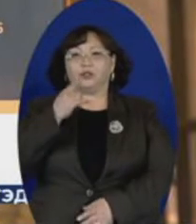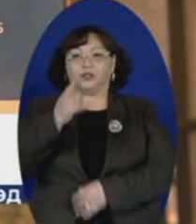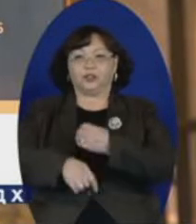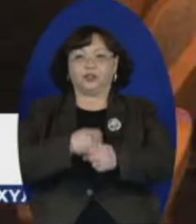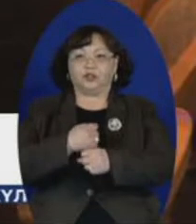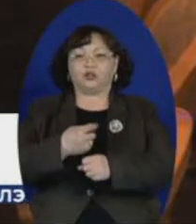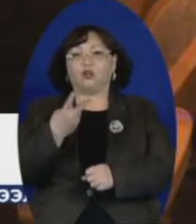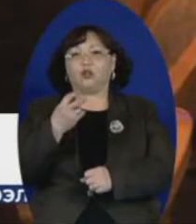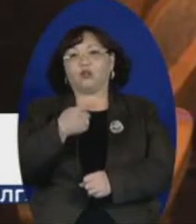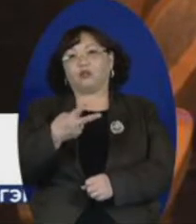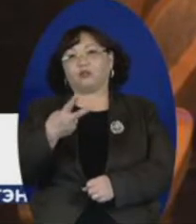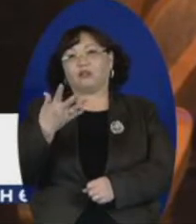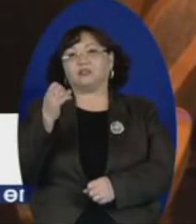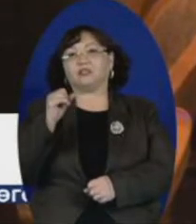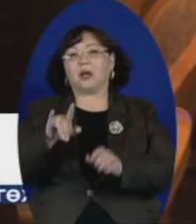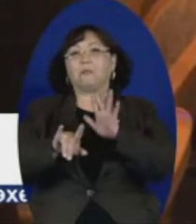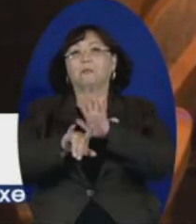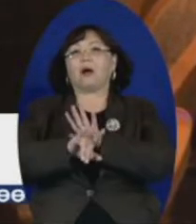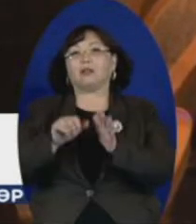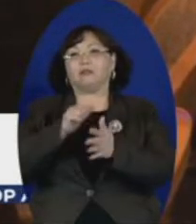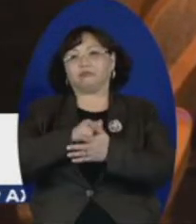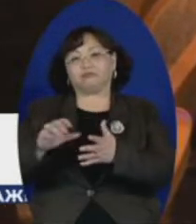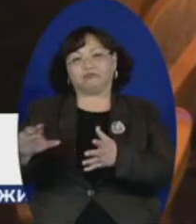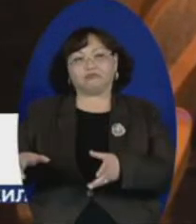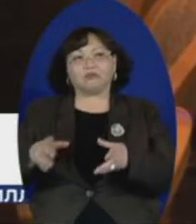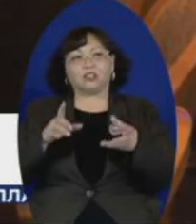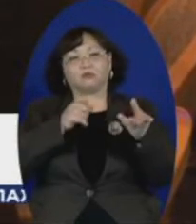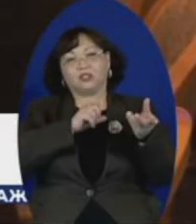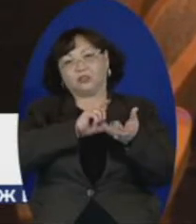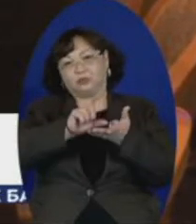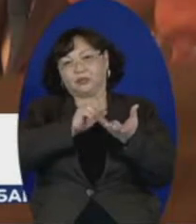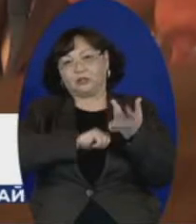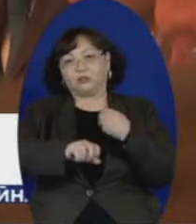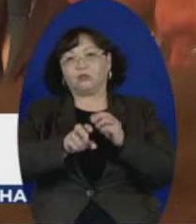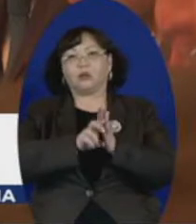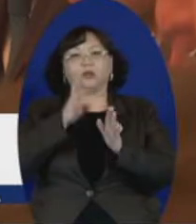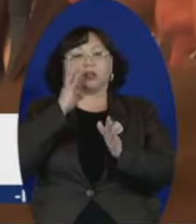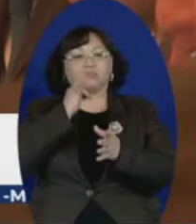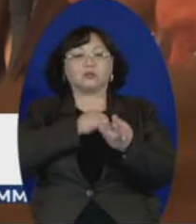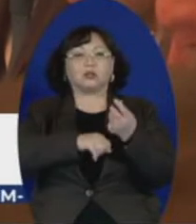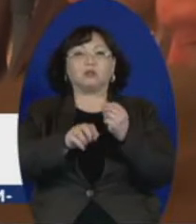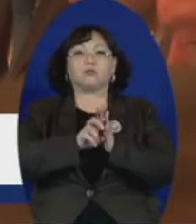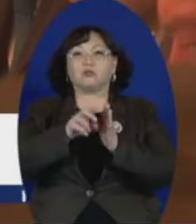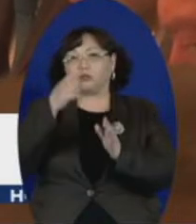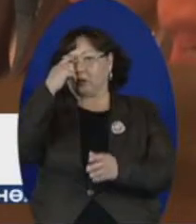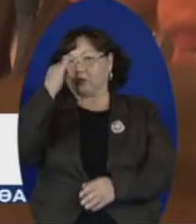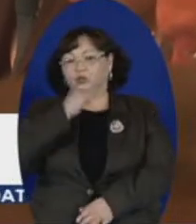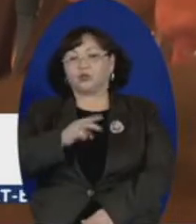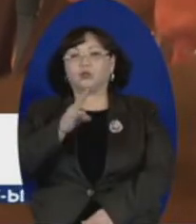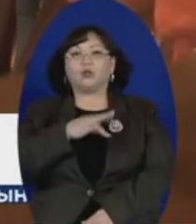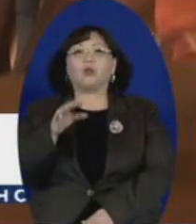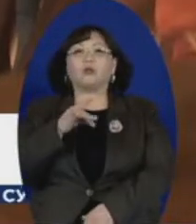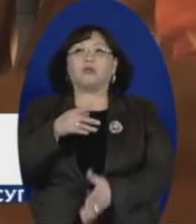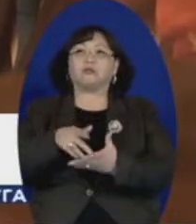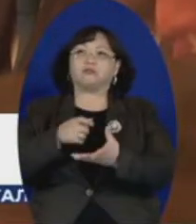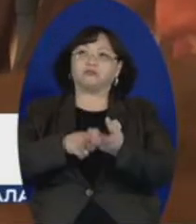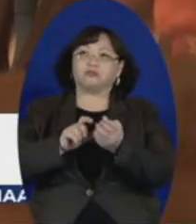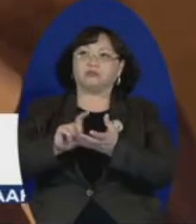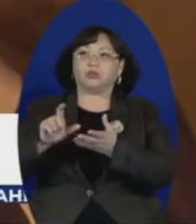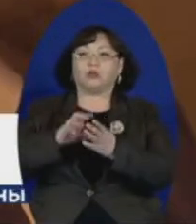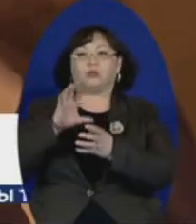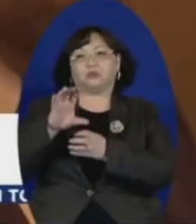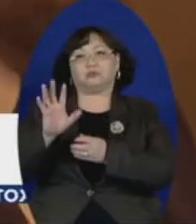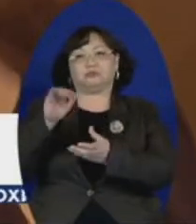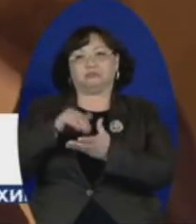тулгай малыг бэлтгэж экспорт нь гаргах бүрэн боломжтой. Харин Монголын ноолуурын бүтээгдэхүүн хэдийнэ олгуулсан стандартыг хангасан. Хөдөө аж